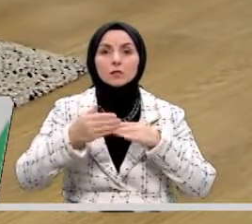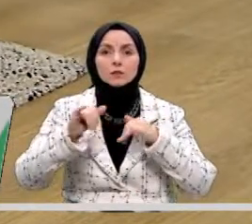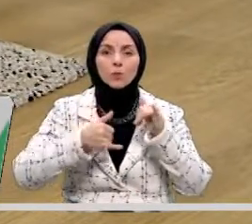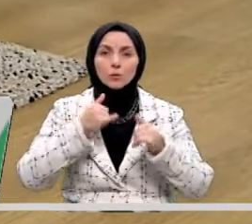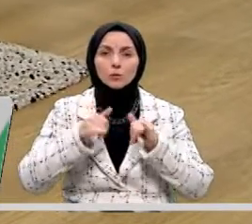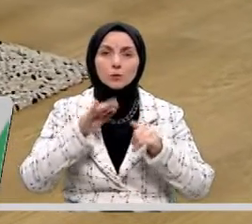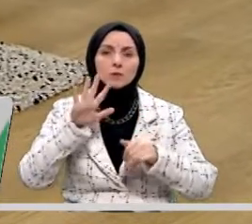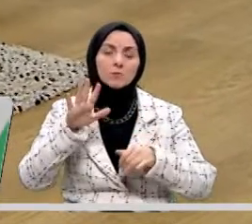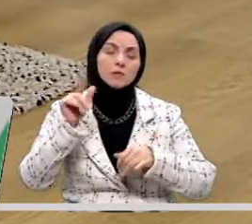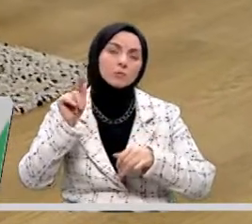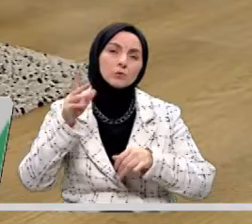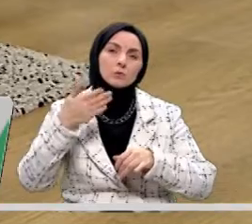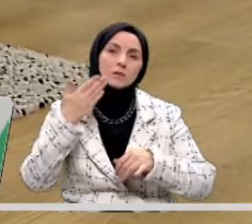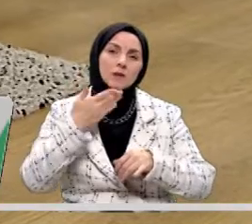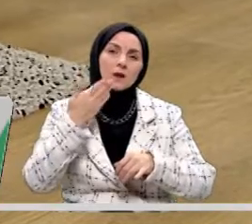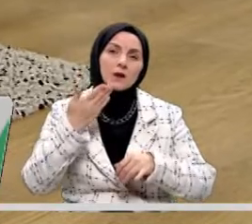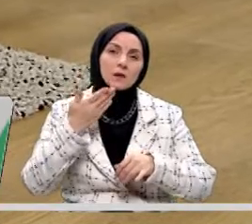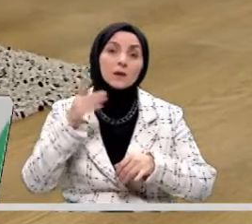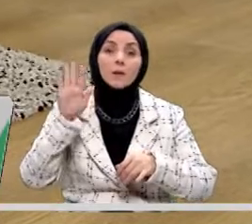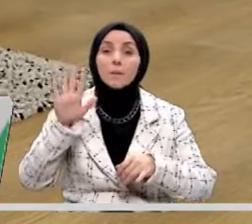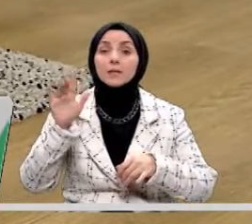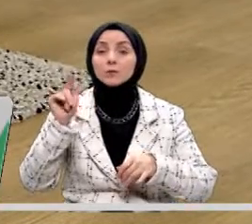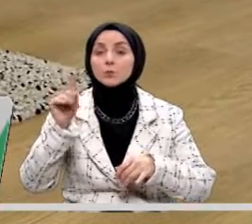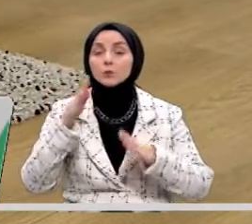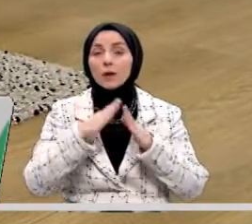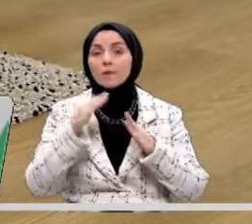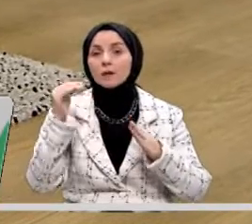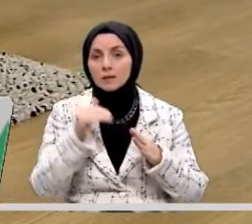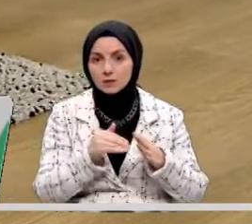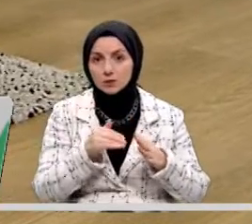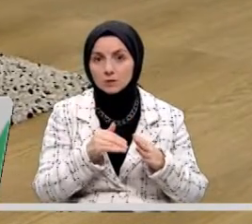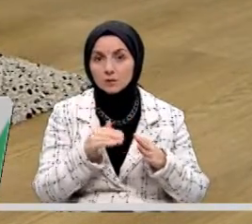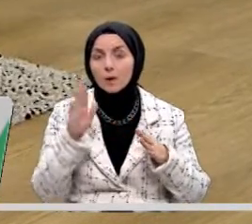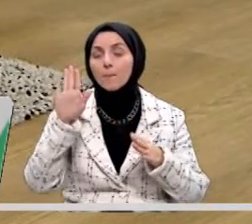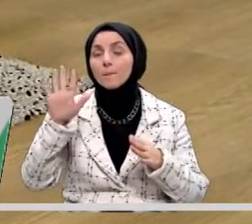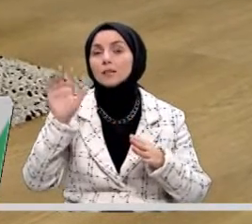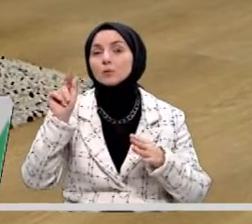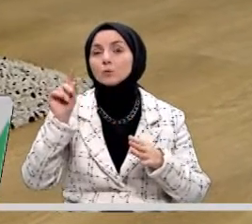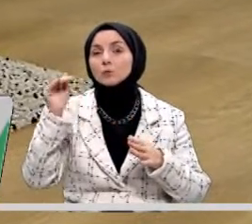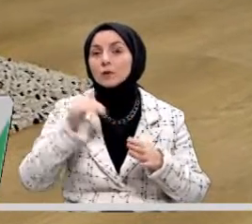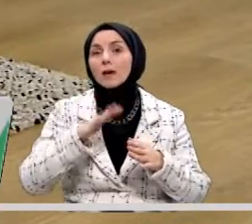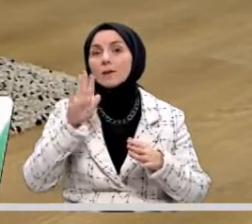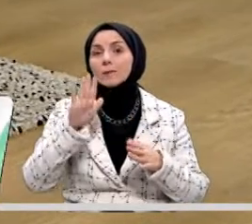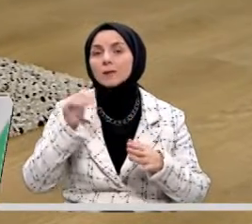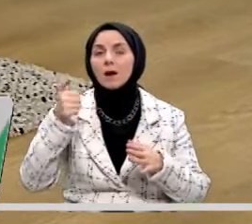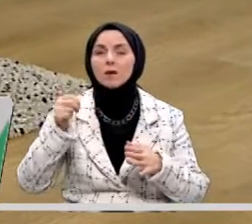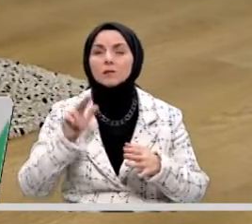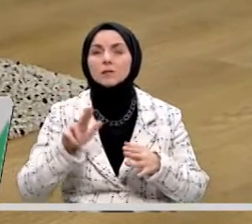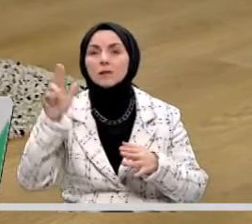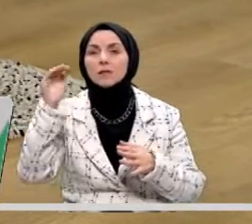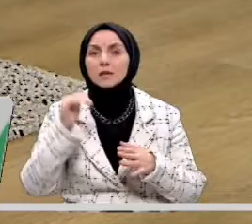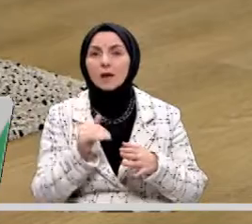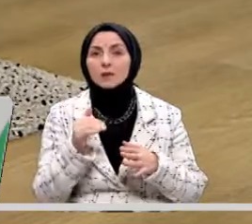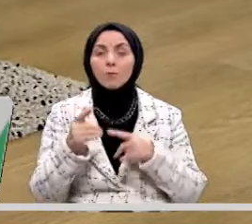Beş buçuğa kadar Farz ediyorum 5 buçukta geleceksin 5 buçukta gelmedi 6'da 7'de Geldi kavga ettiniz bağırdınız ders geç